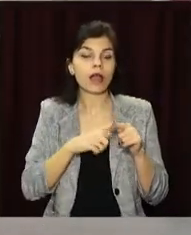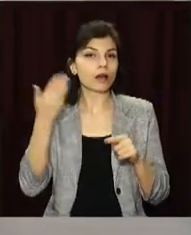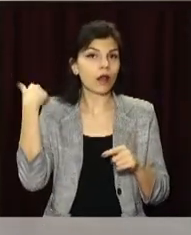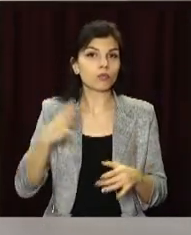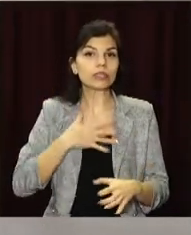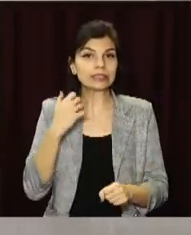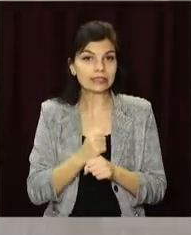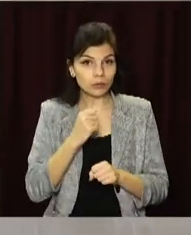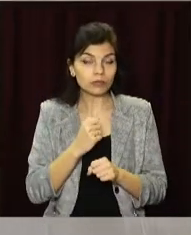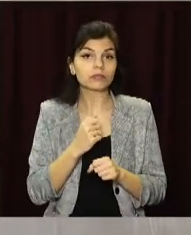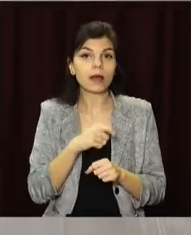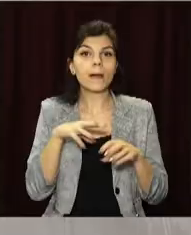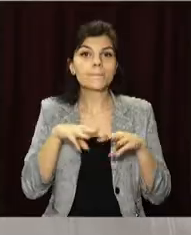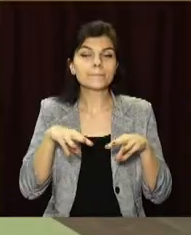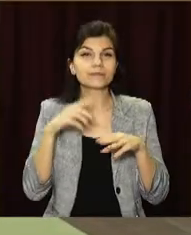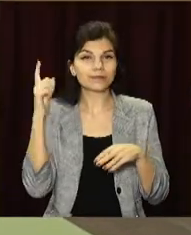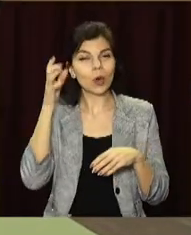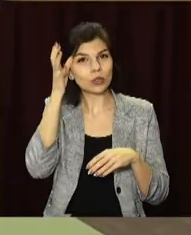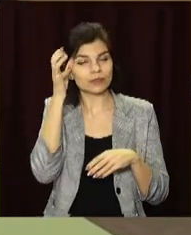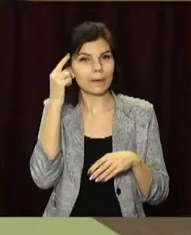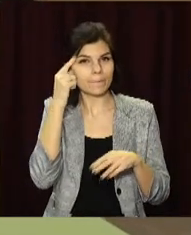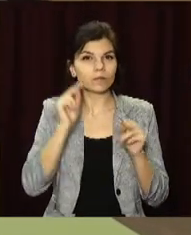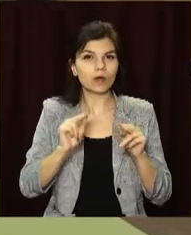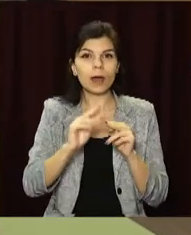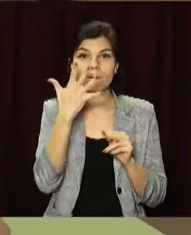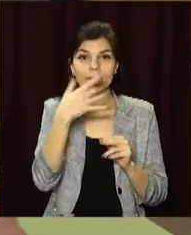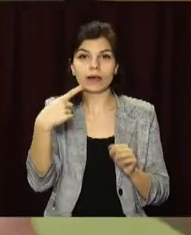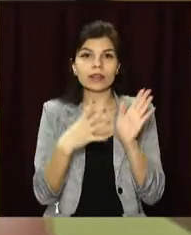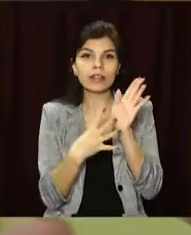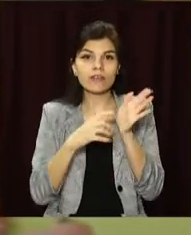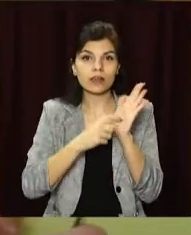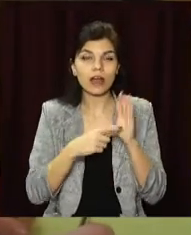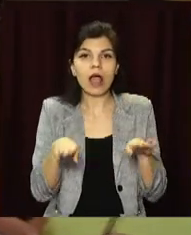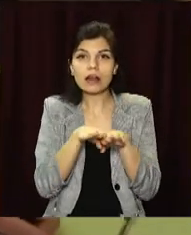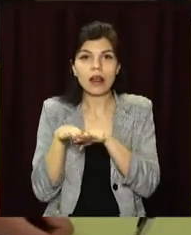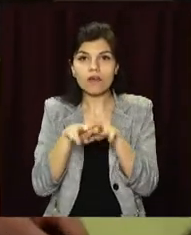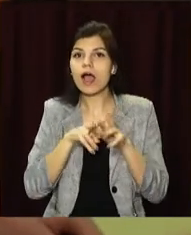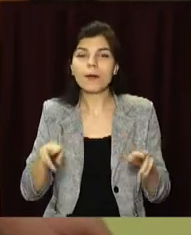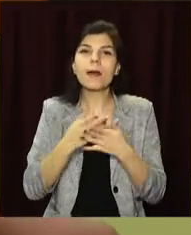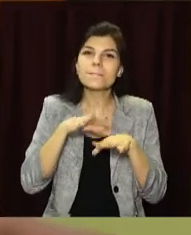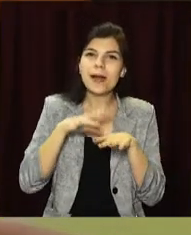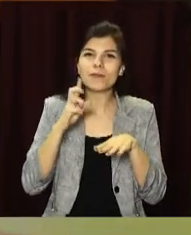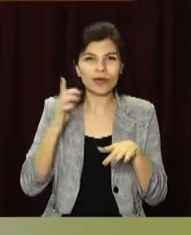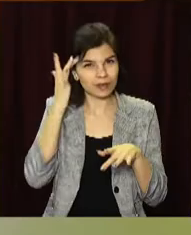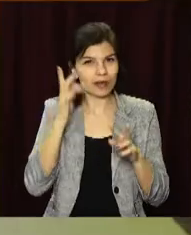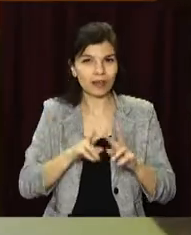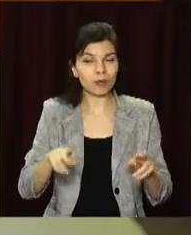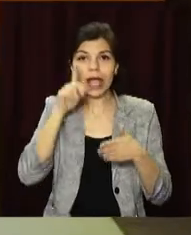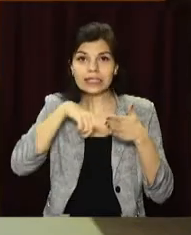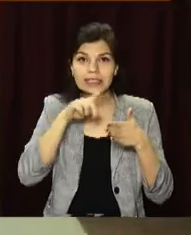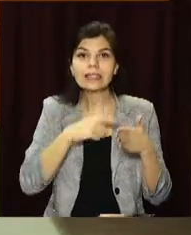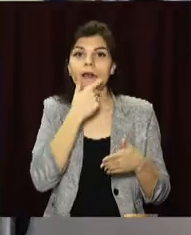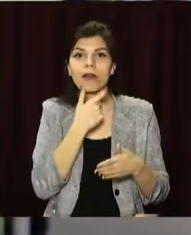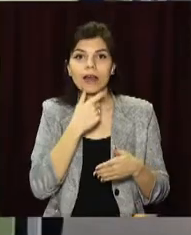Наразі у Міносвіти пропонують викладати її в 5-9 класах на рівні з іншими предметами в школі. За вивчення християнської етики учням